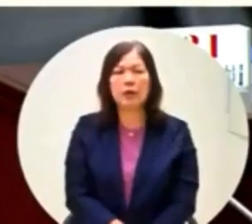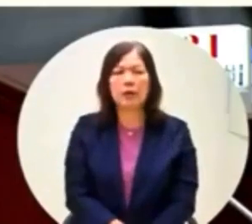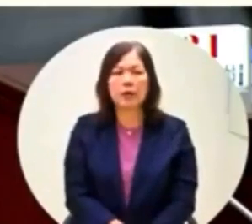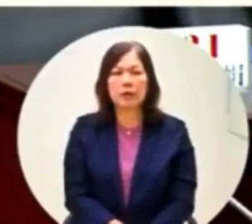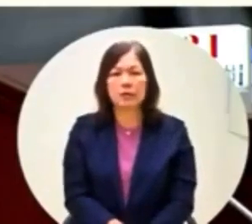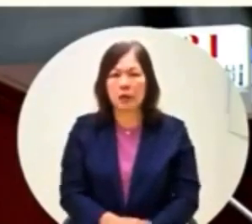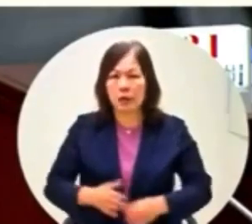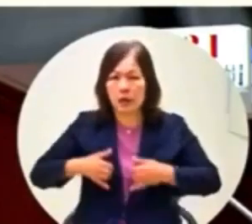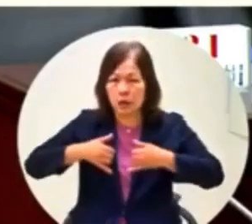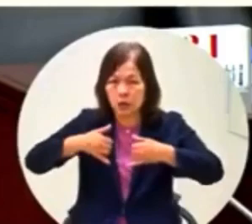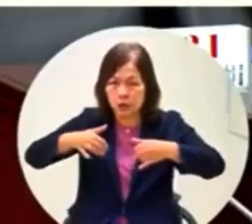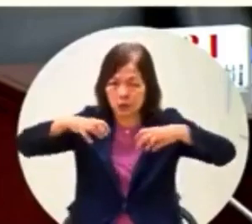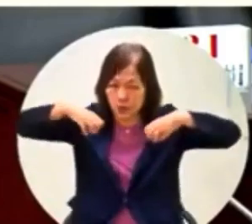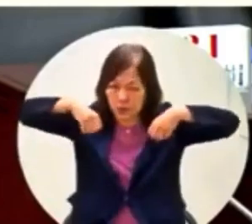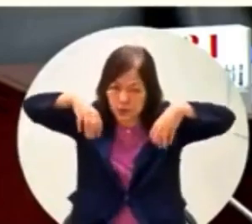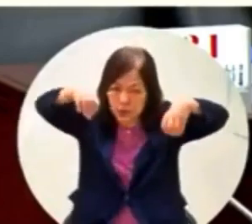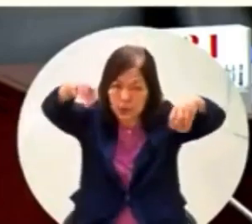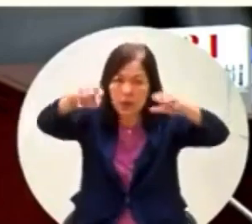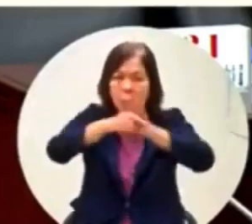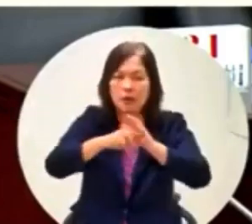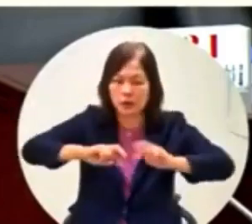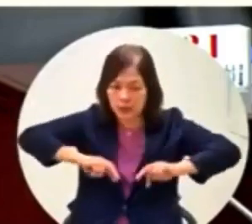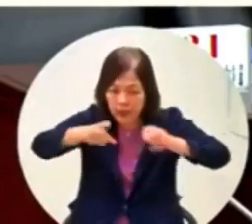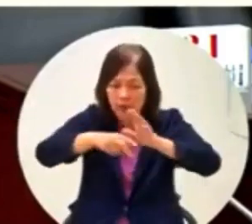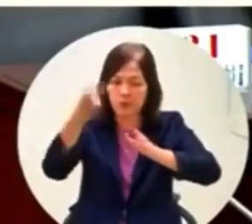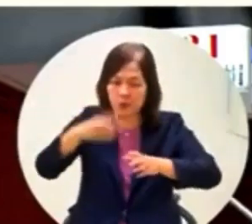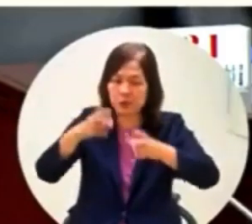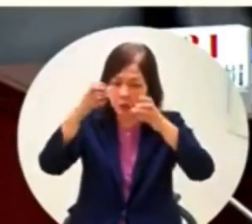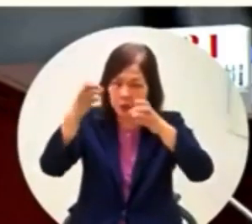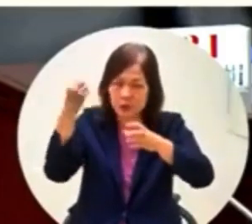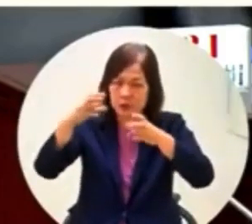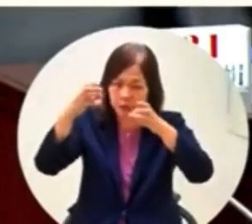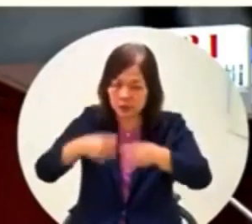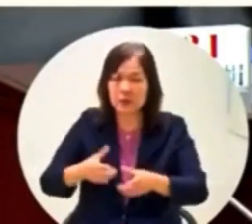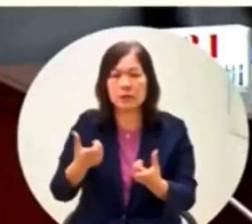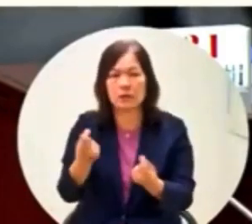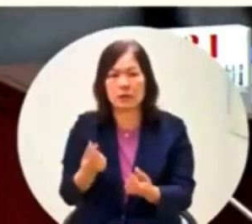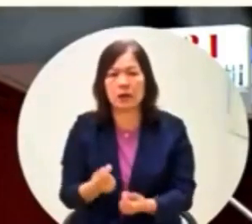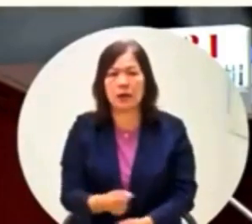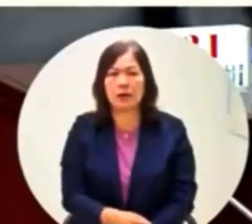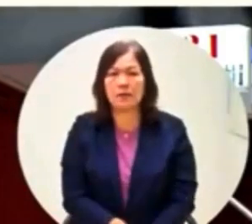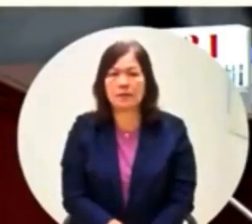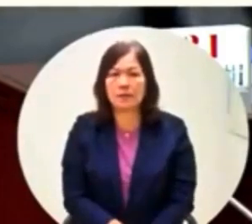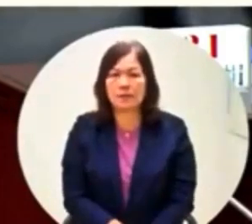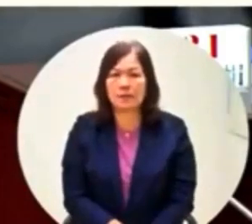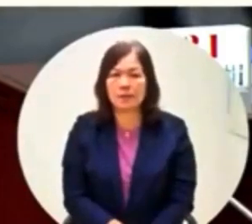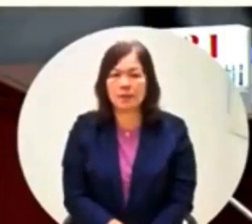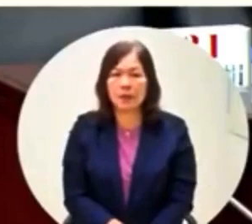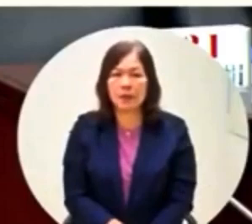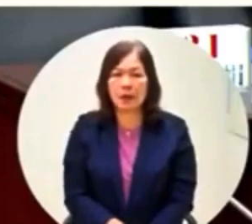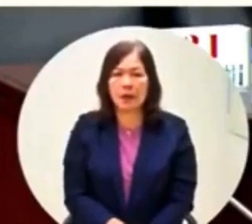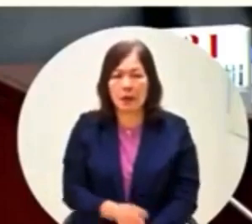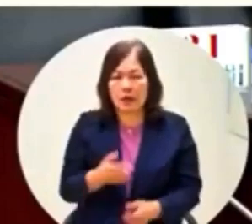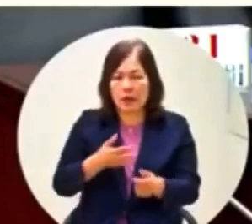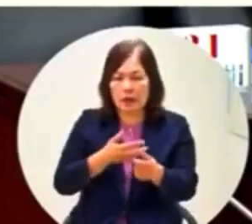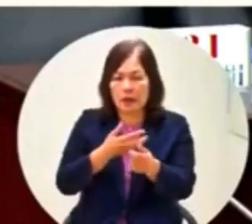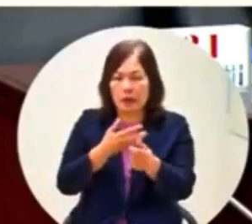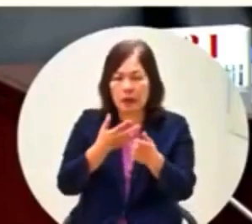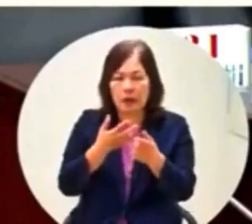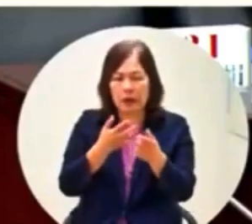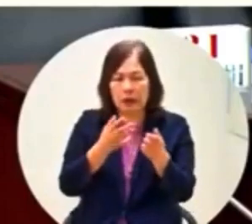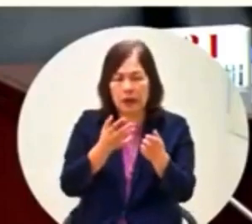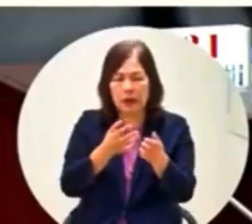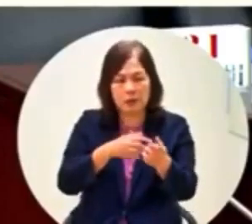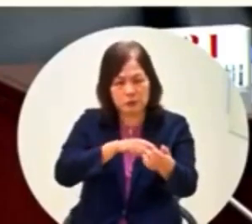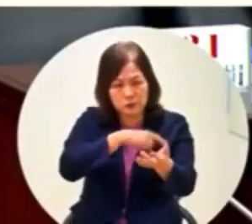灯的不管在修缮或新设的那一样，就是没有办法让整个我们的全